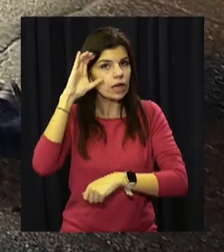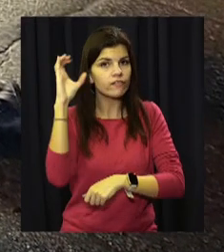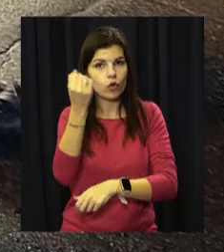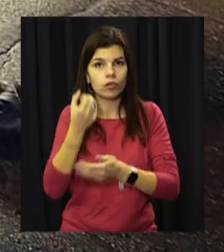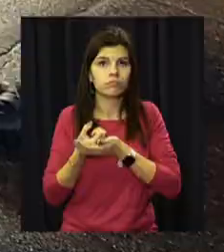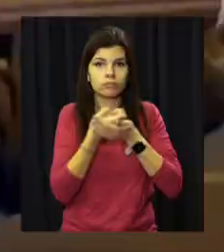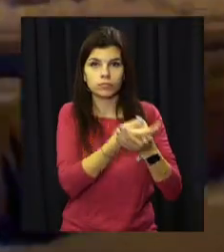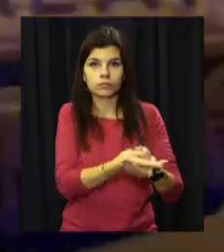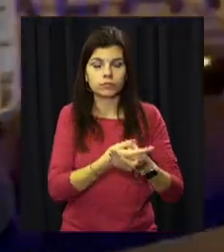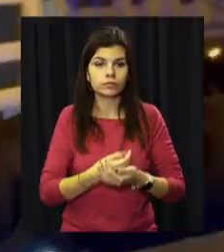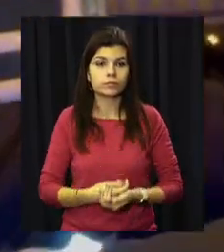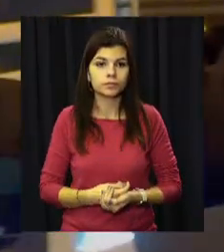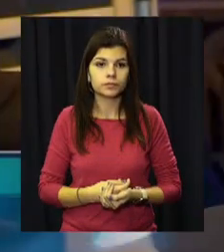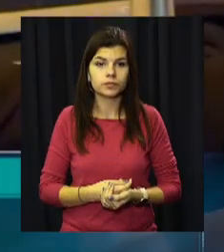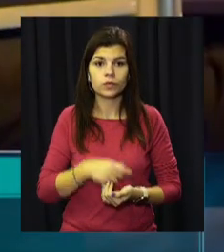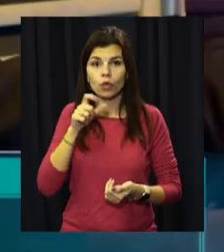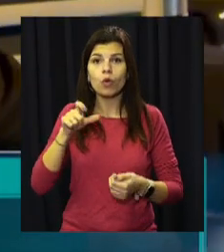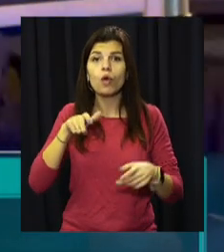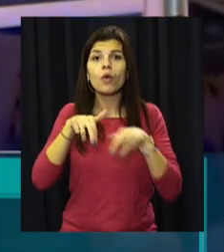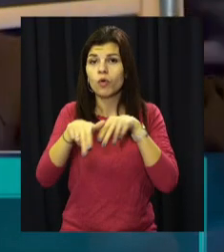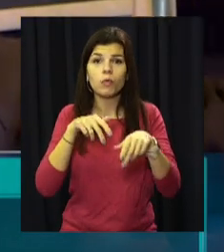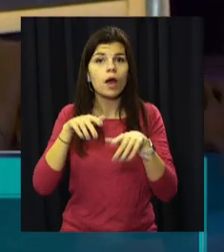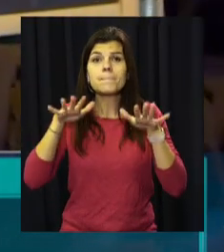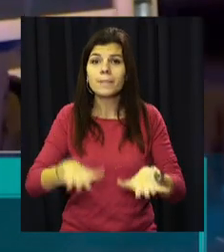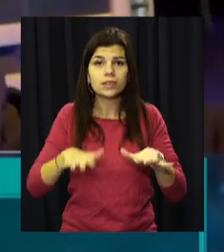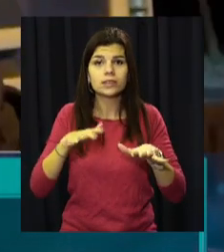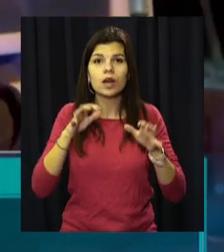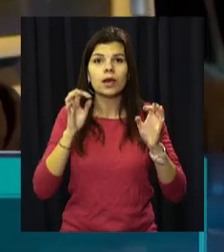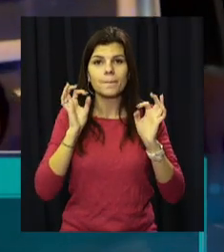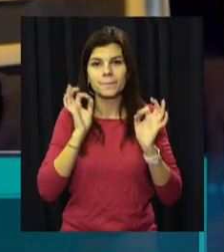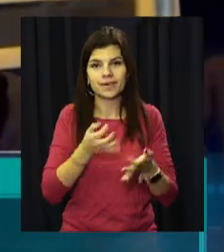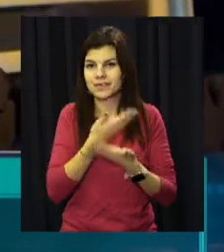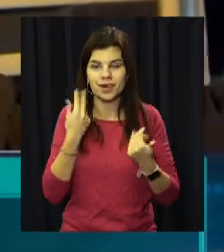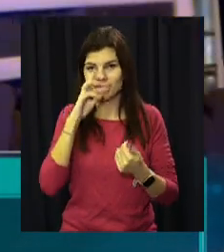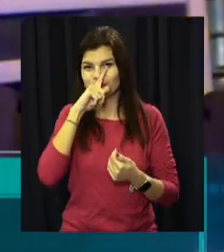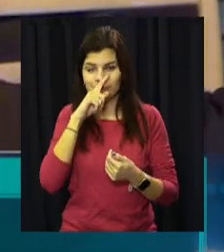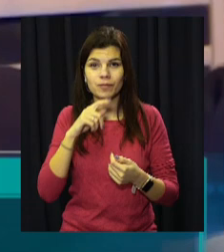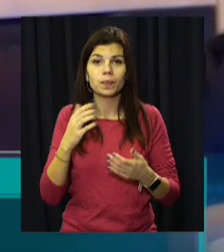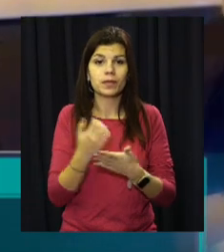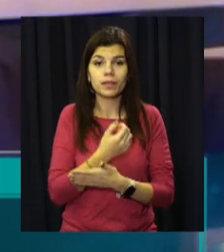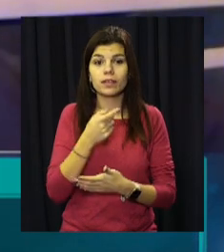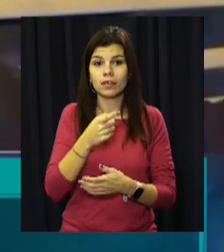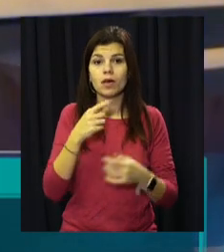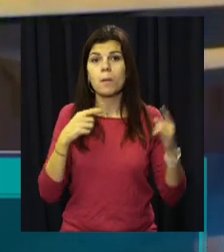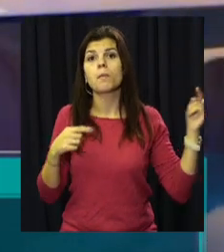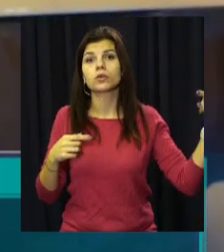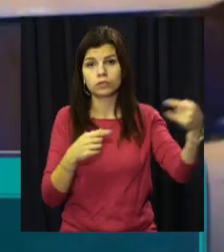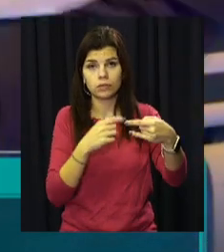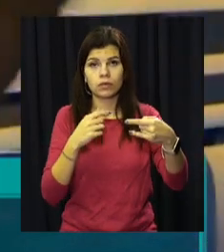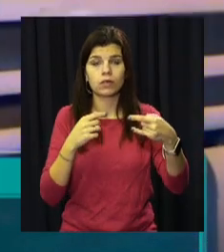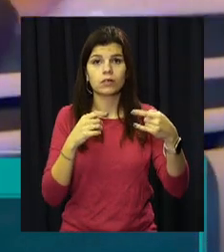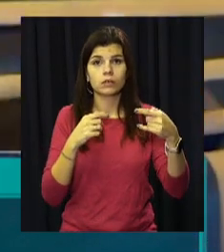Рогу. Люди переходили в неположенном месте, я так понимаю. И машина здесь ушла по